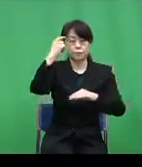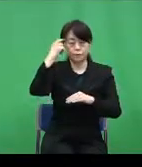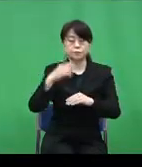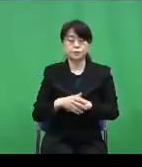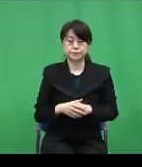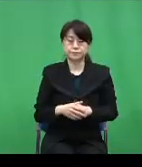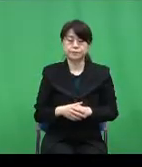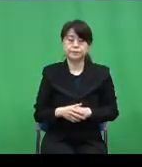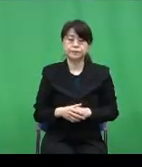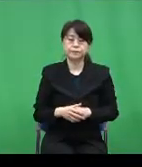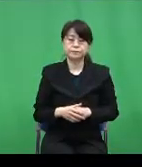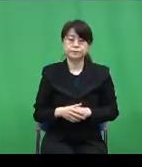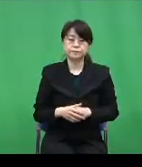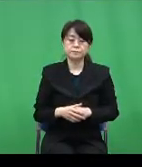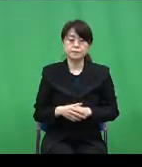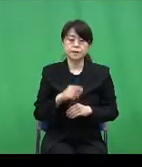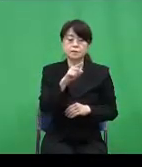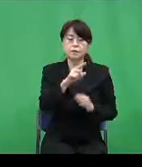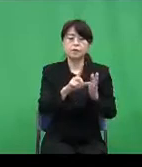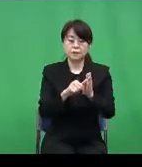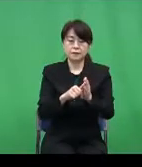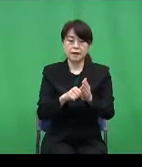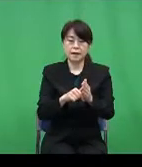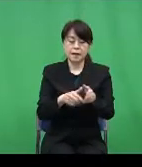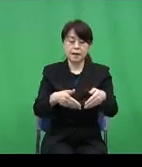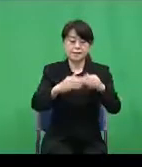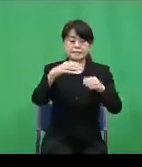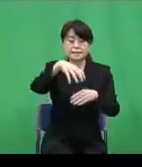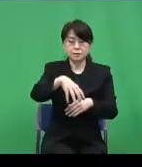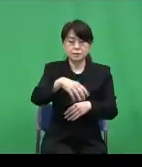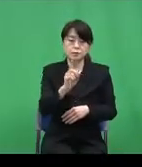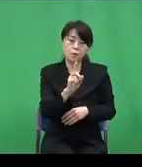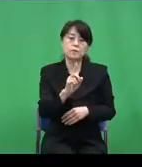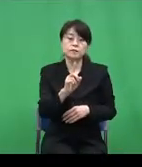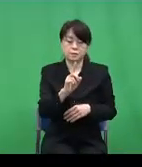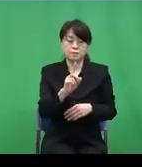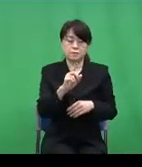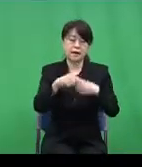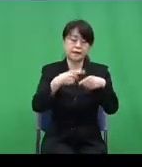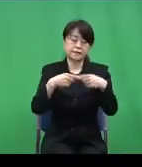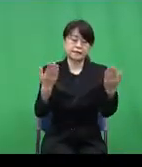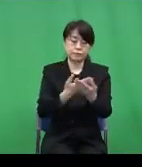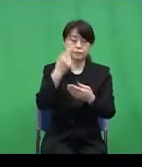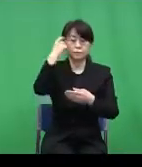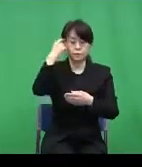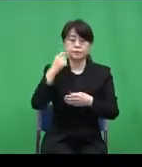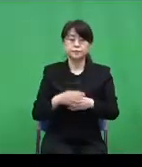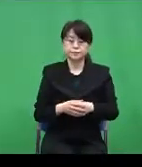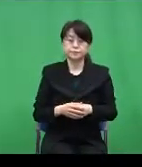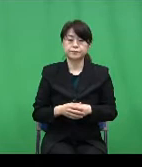この次はね、立地場所をどうするかということが焦点の一つになりますので、